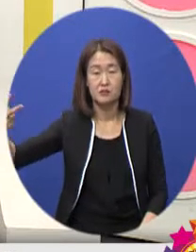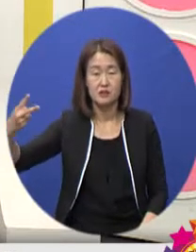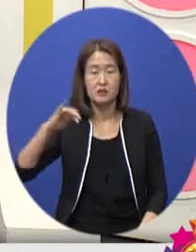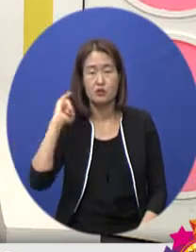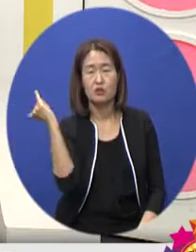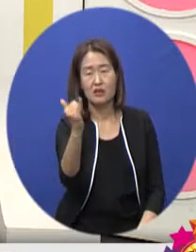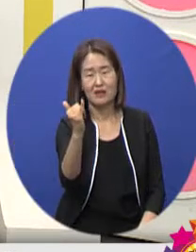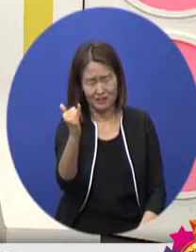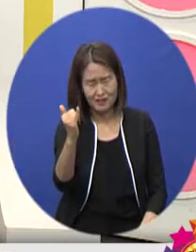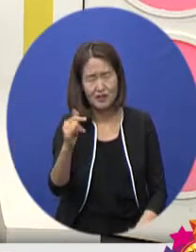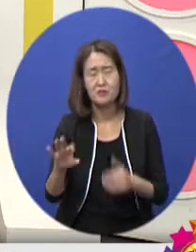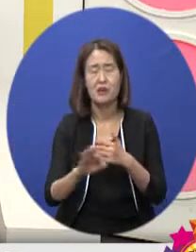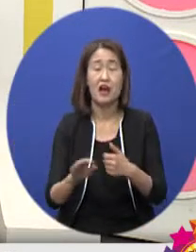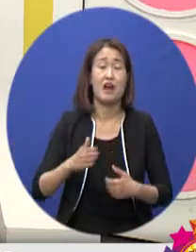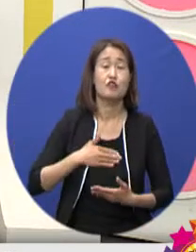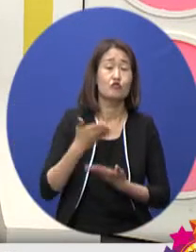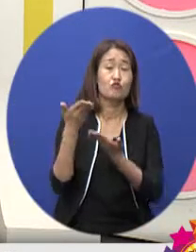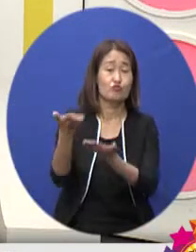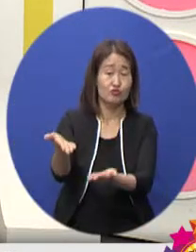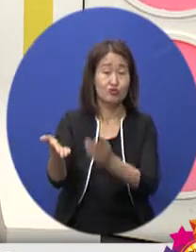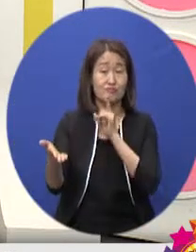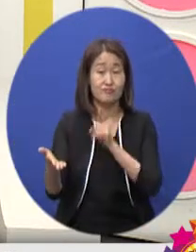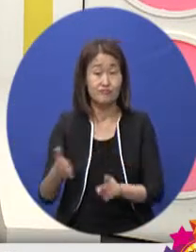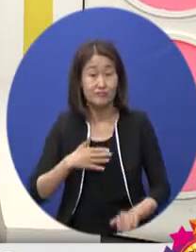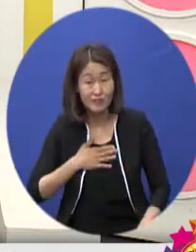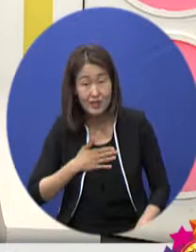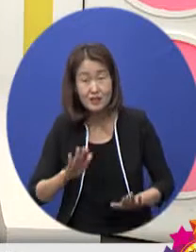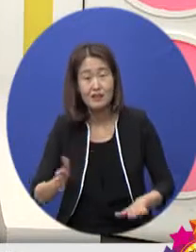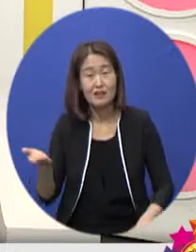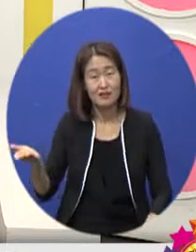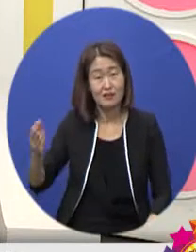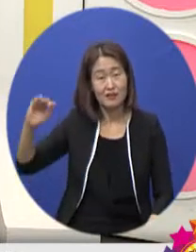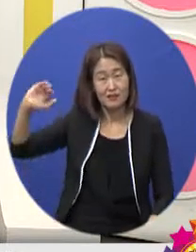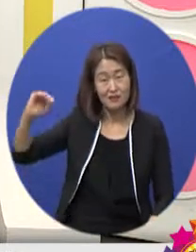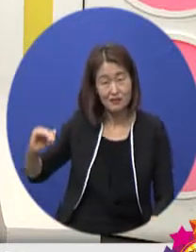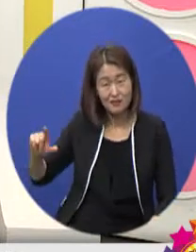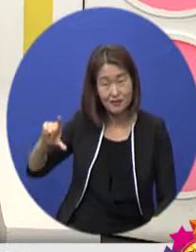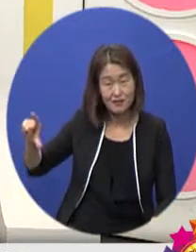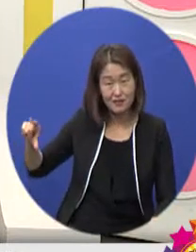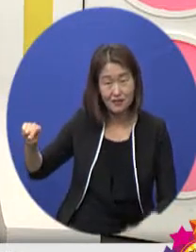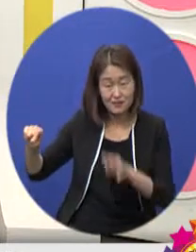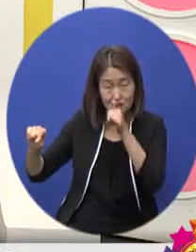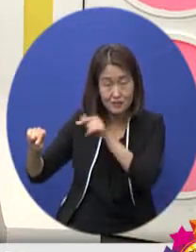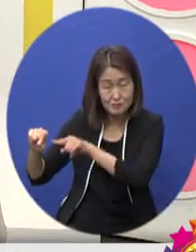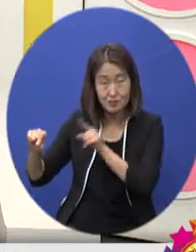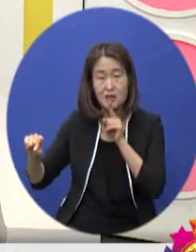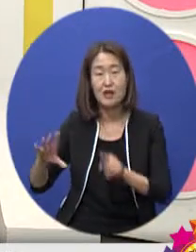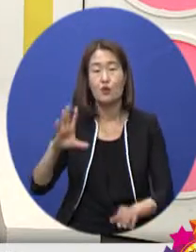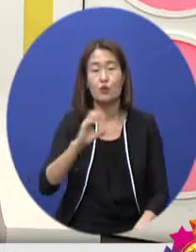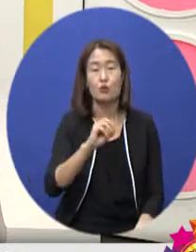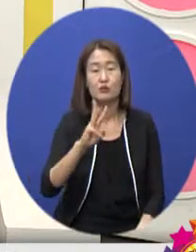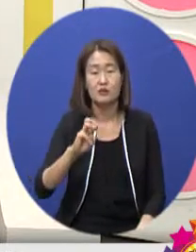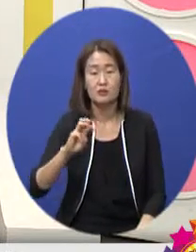033-5502072번으로 전화를 하시면 안내를 받으실 수 있다고 합니다. 저기 저희 TV 화면에 나오죠? 네.